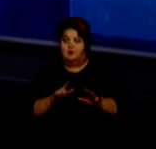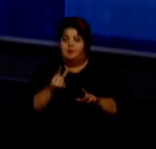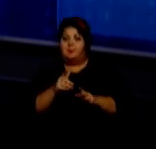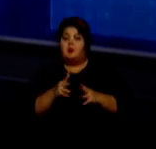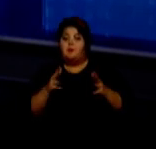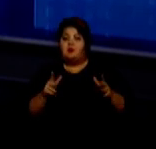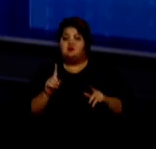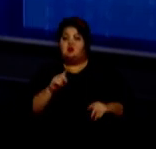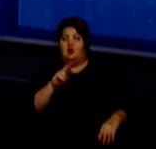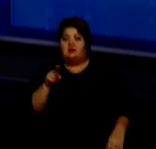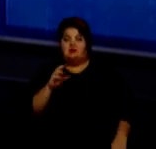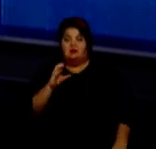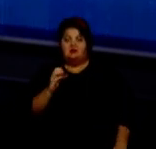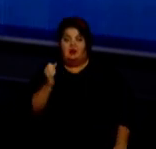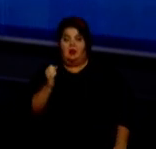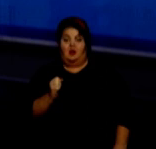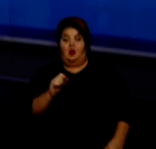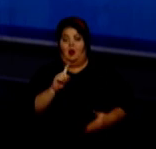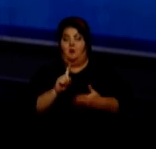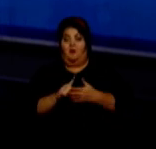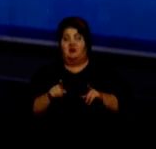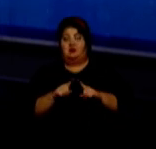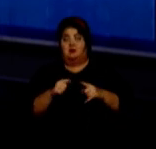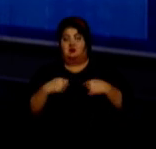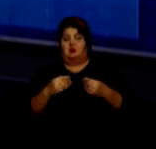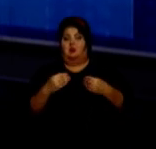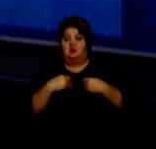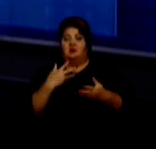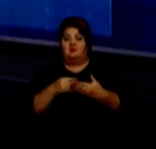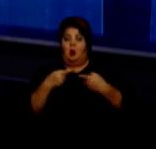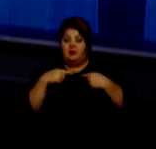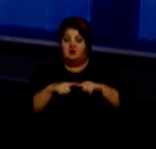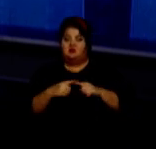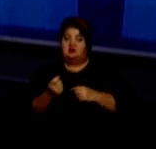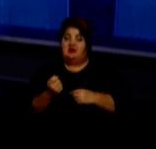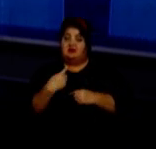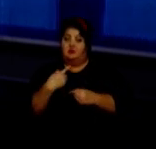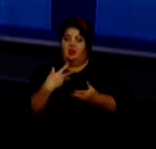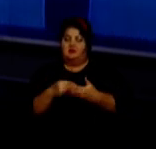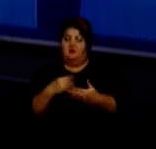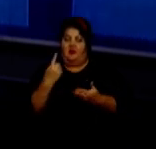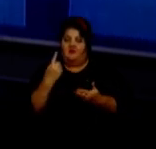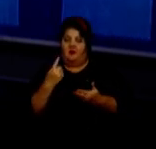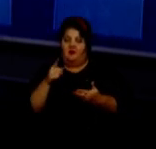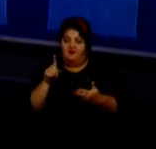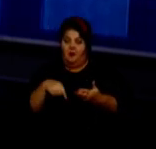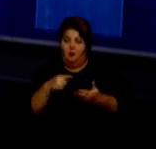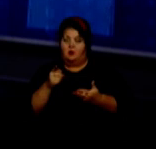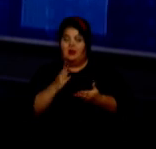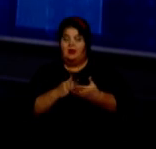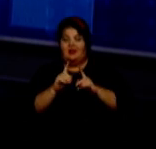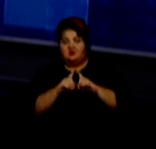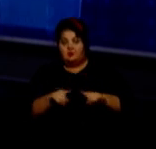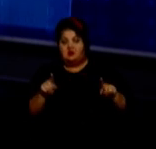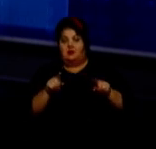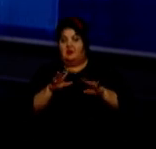ДСА, тобто судова адміністрація, повинні також нам надати своє технічне завдання і свої вимоги, які в них є специфічними і